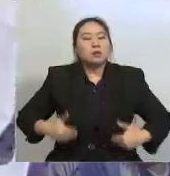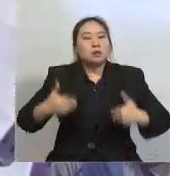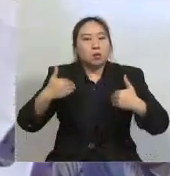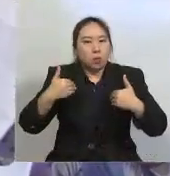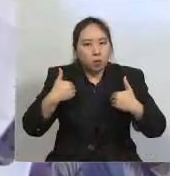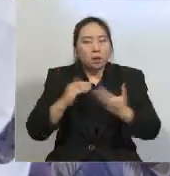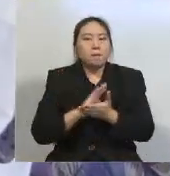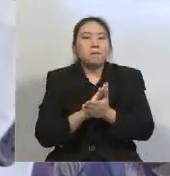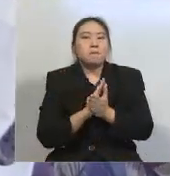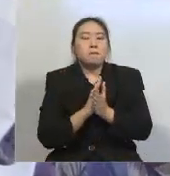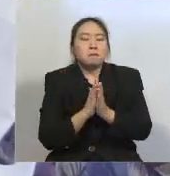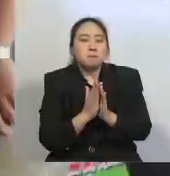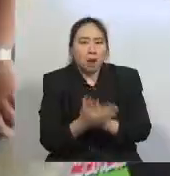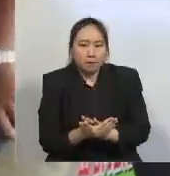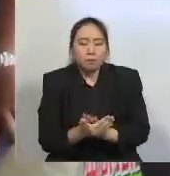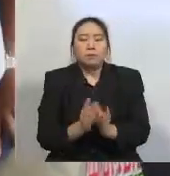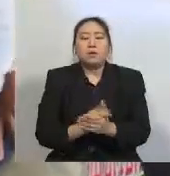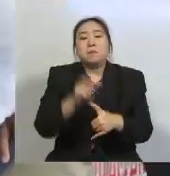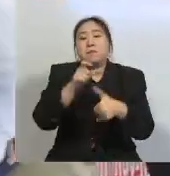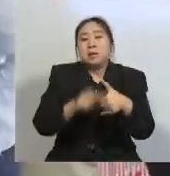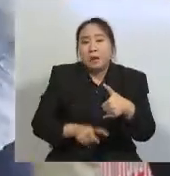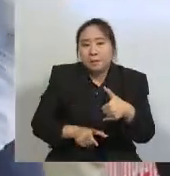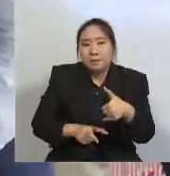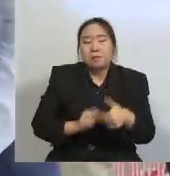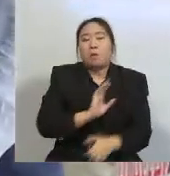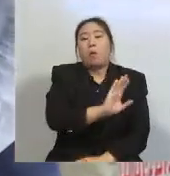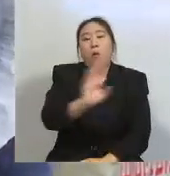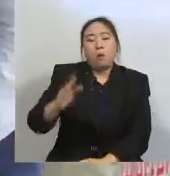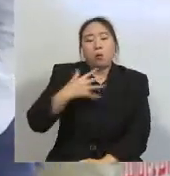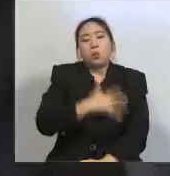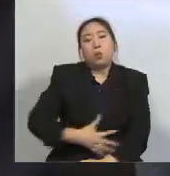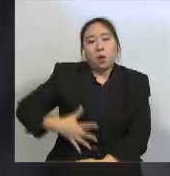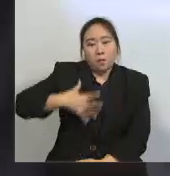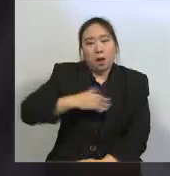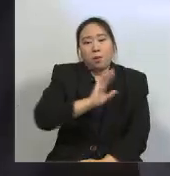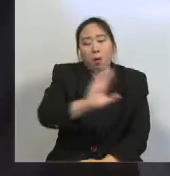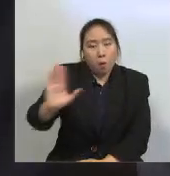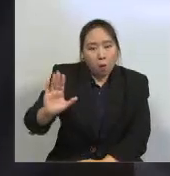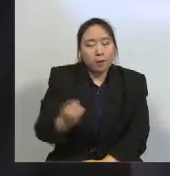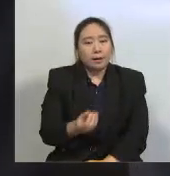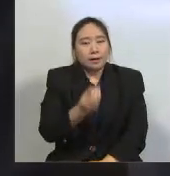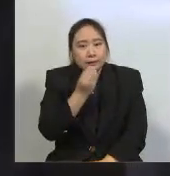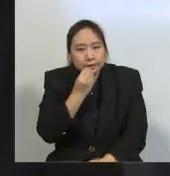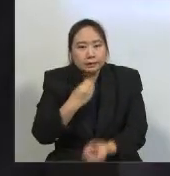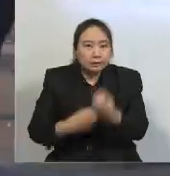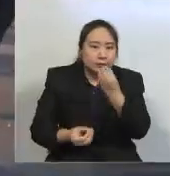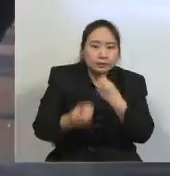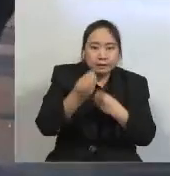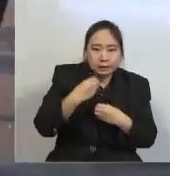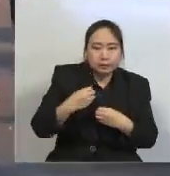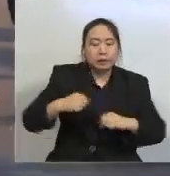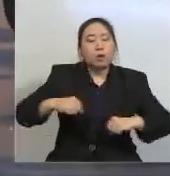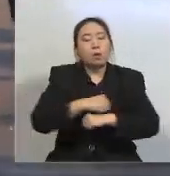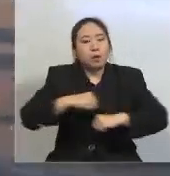ในเรื่องของพฤติกรรมสุขภาพไม่ว่าจะเป็นเรื่องอาหารการกินการดูแลเรื่องของการออกกำลังก